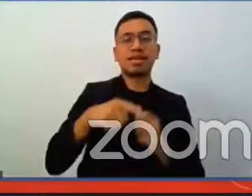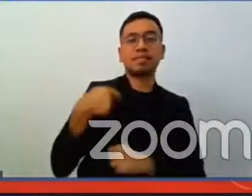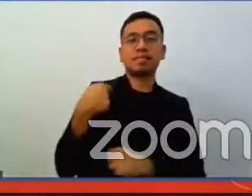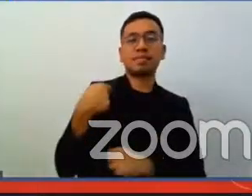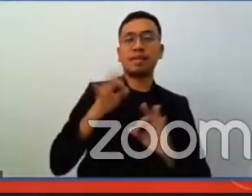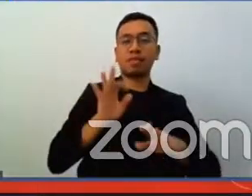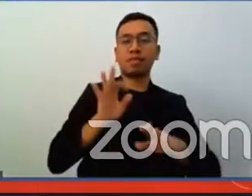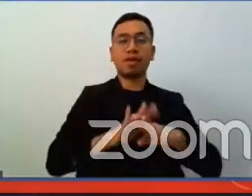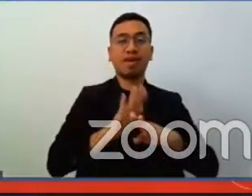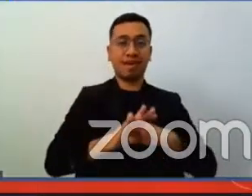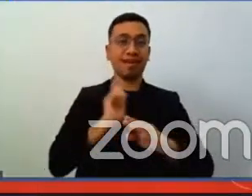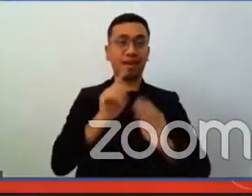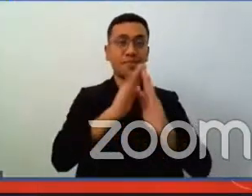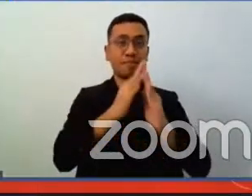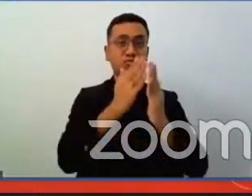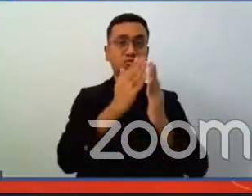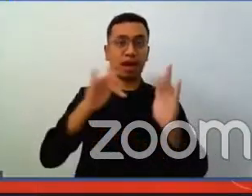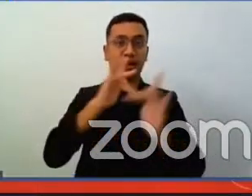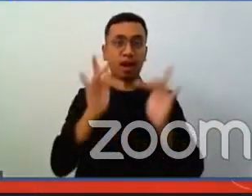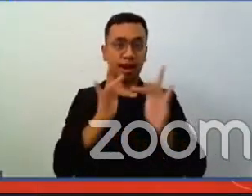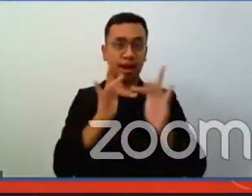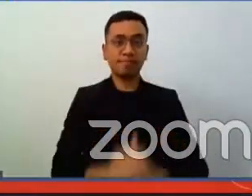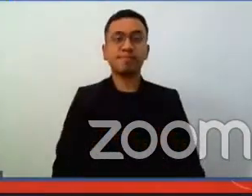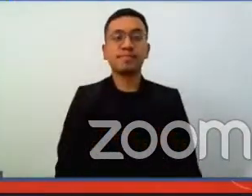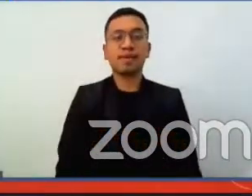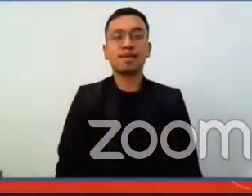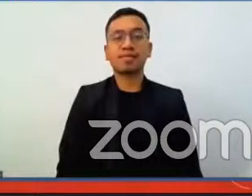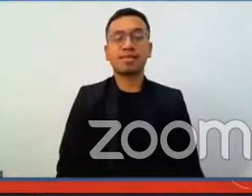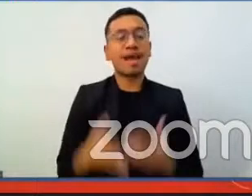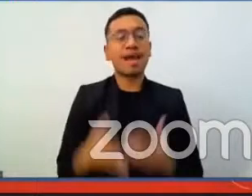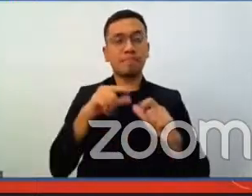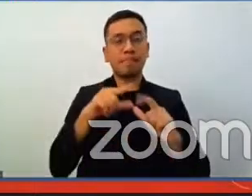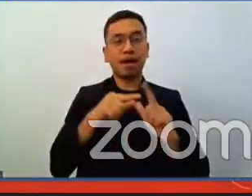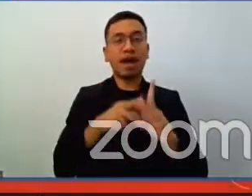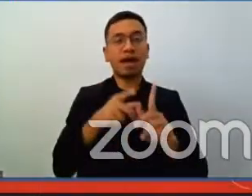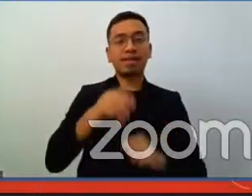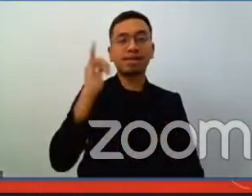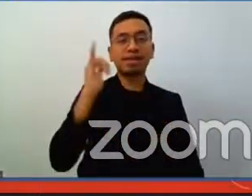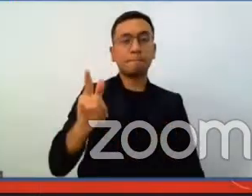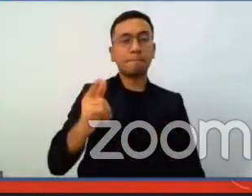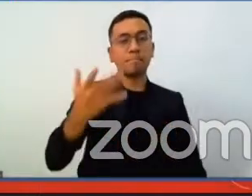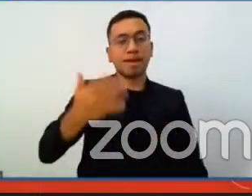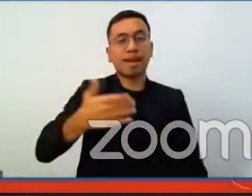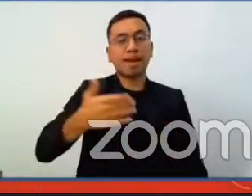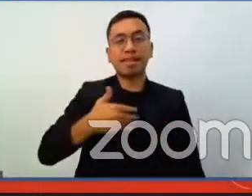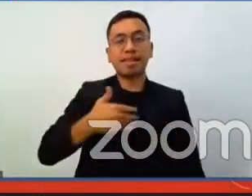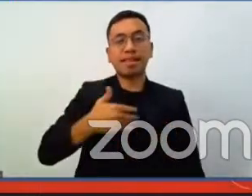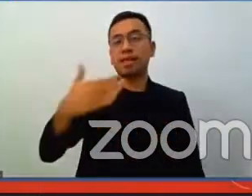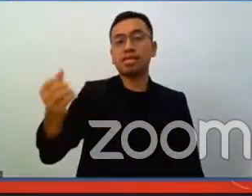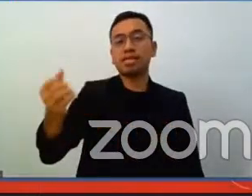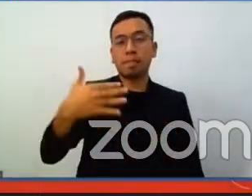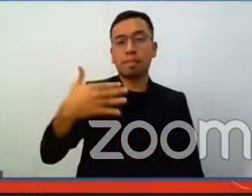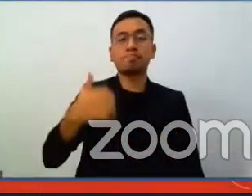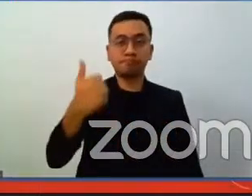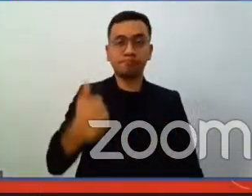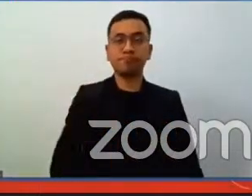psd.sekolah.kemdikbud.id. Nah, nanti mohon izin Pak Andi untuk tetap di sini, nanti kita panel untuk tanya jawab.